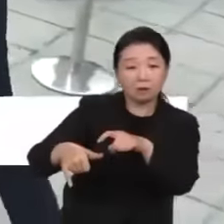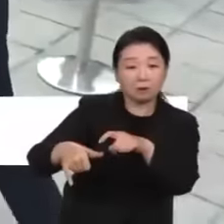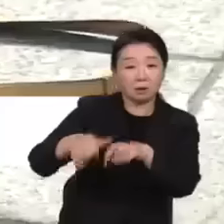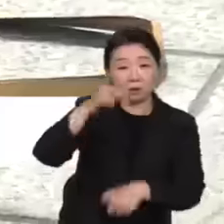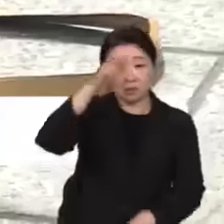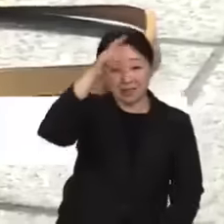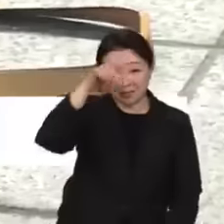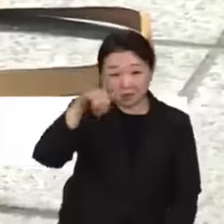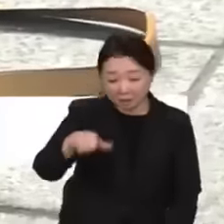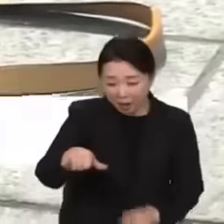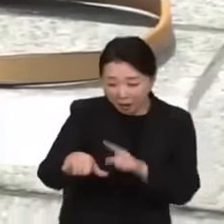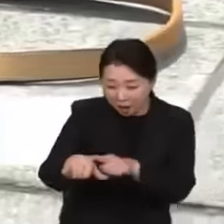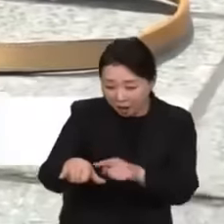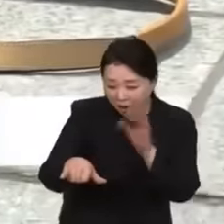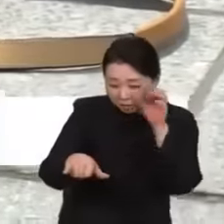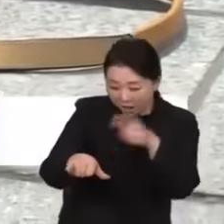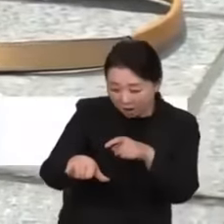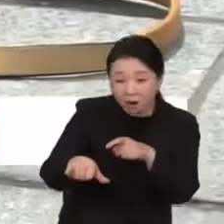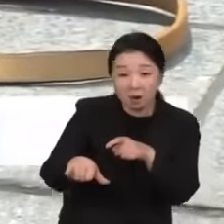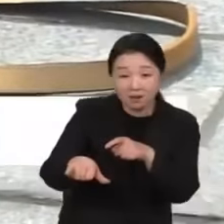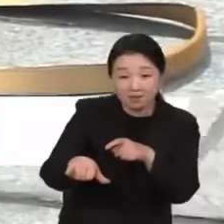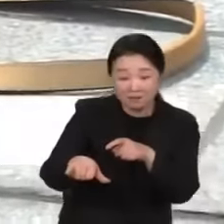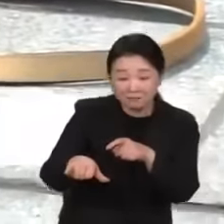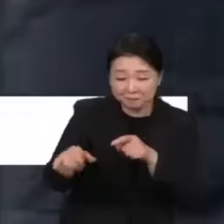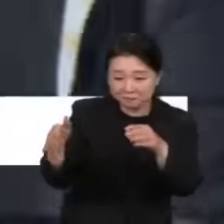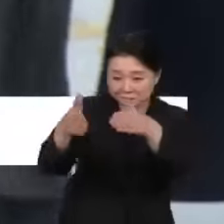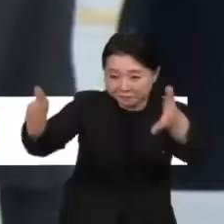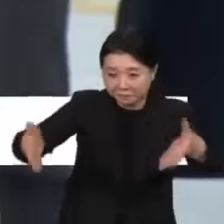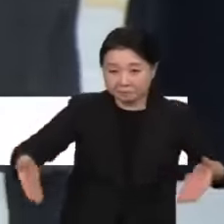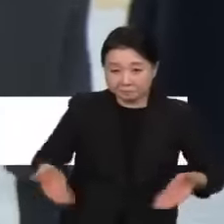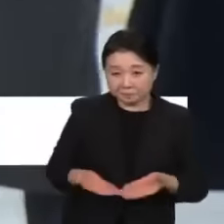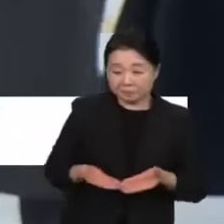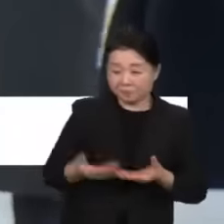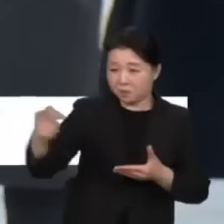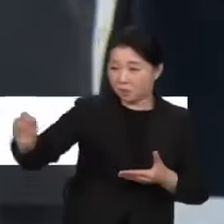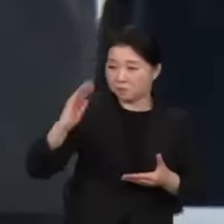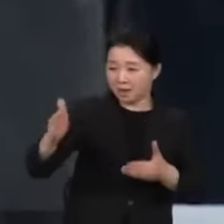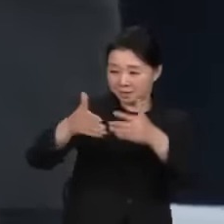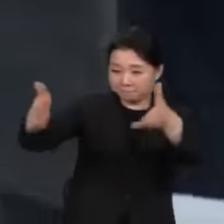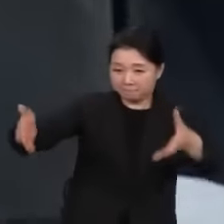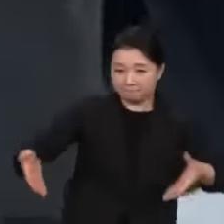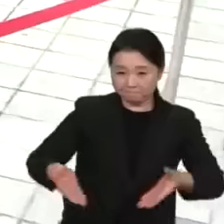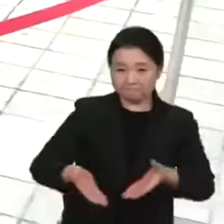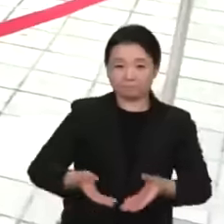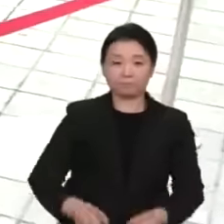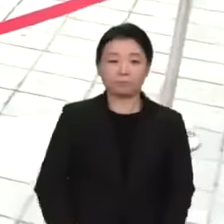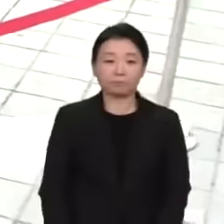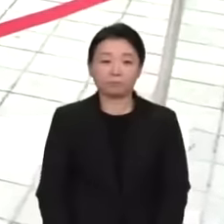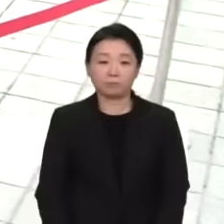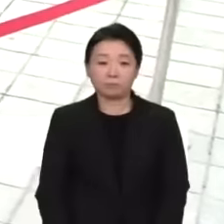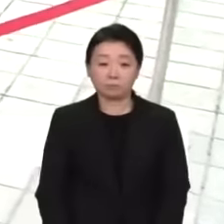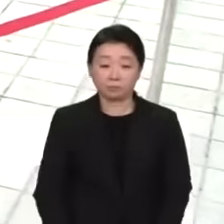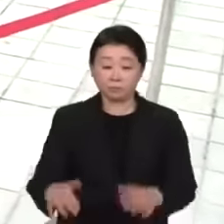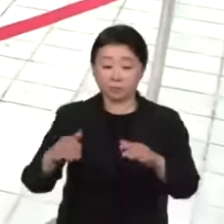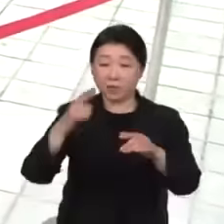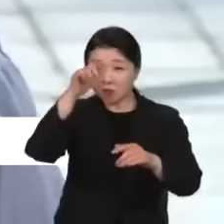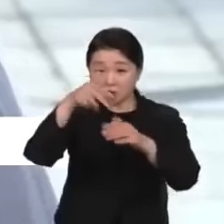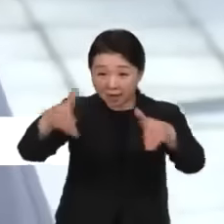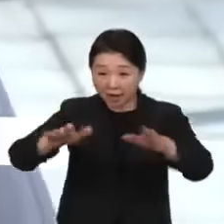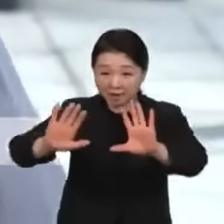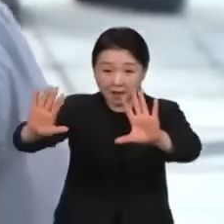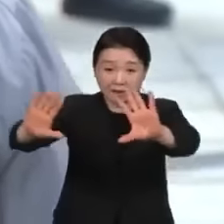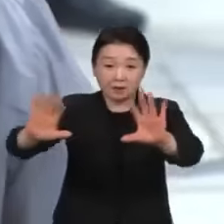경찰이 바닥에 떨어진 가방을 발견해 통제선을 설치하고 주변 접근을 금지했습니다. 폴리스라인 밖으로 벗어나세요.